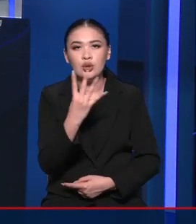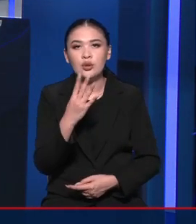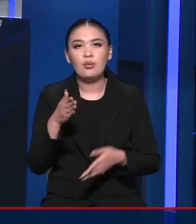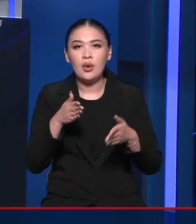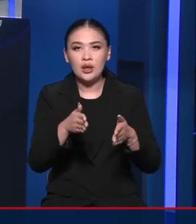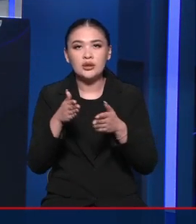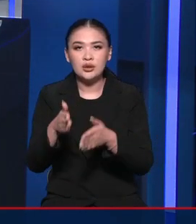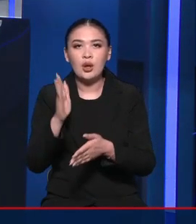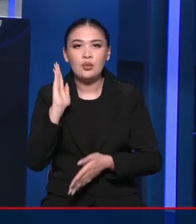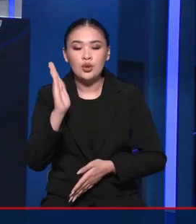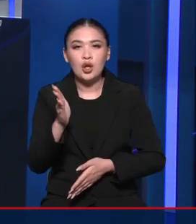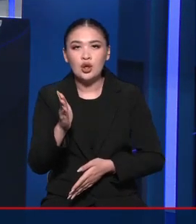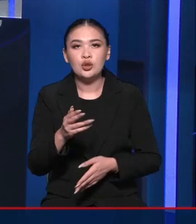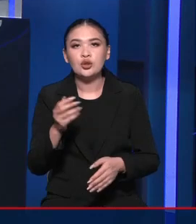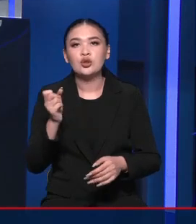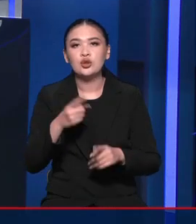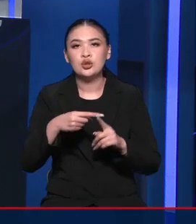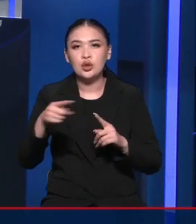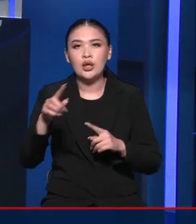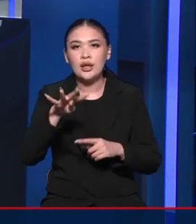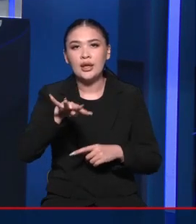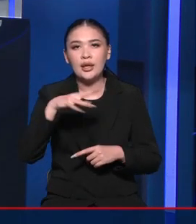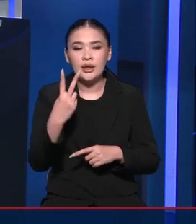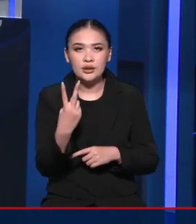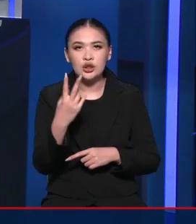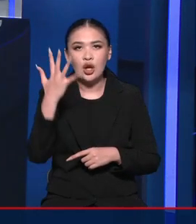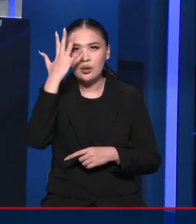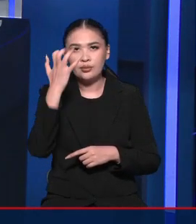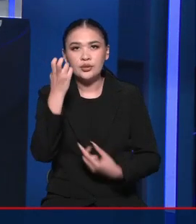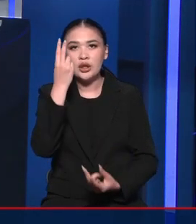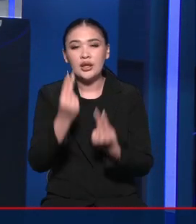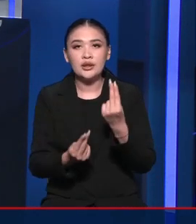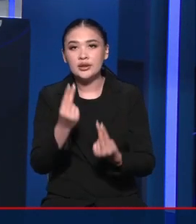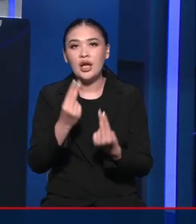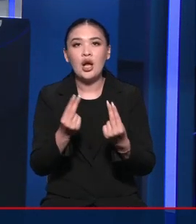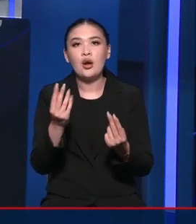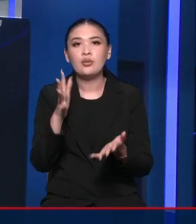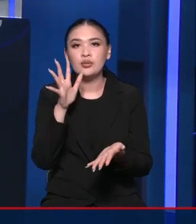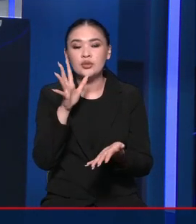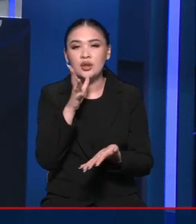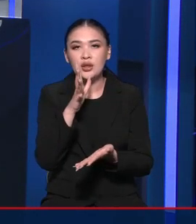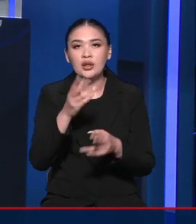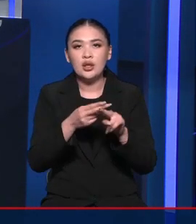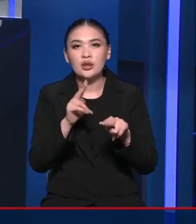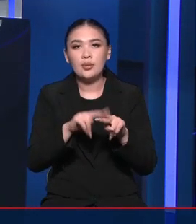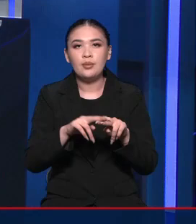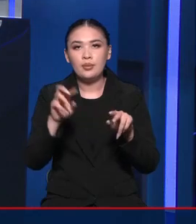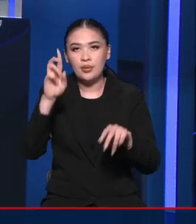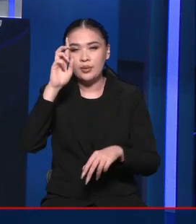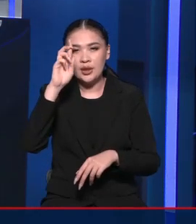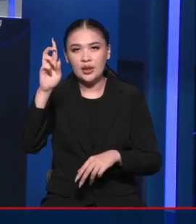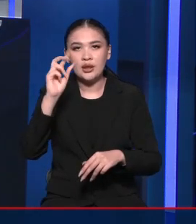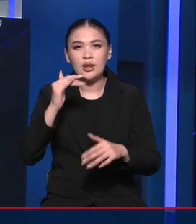жүзеге асады. Ұзын соны 42 шара. Құмар ойынның құрығына босай алмай жүргендерді мемлекет есебінен тегін емдеу